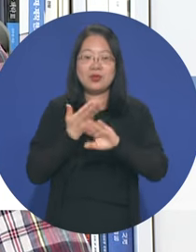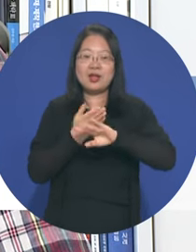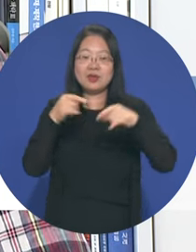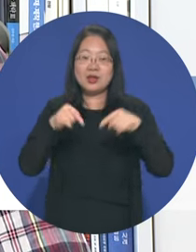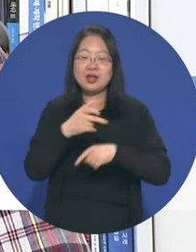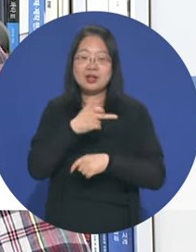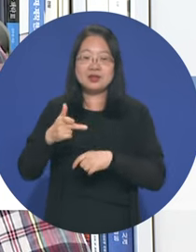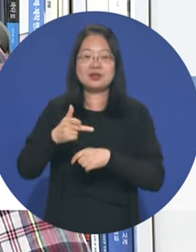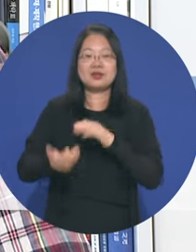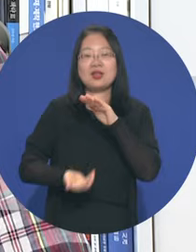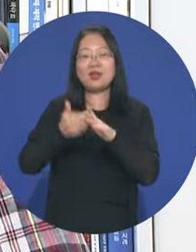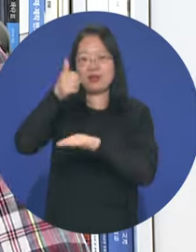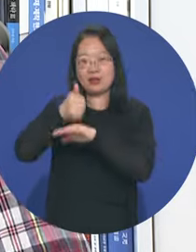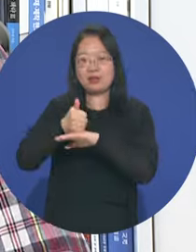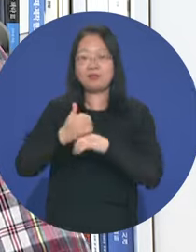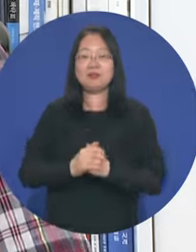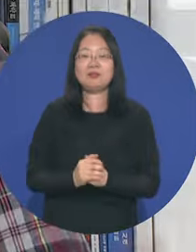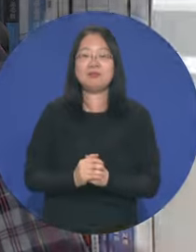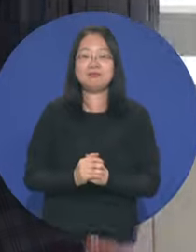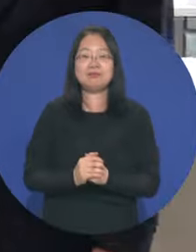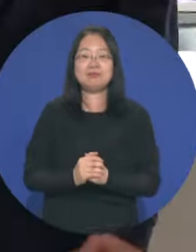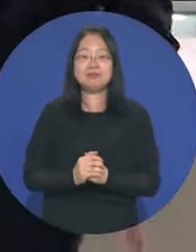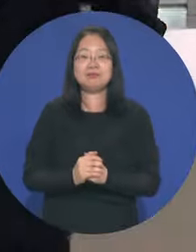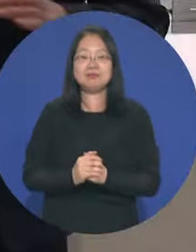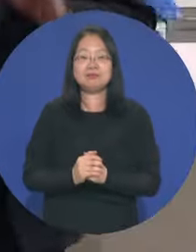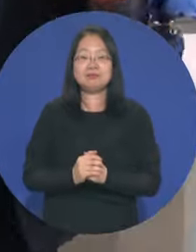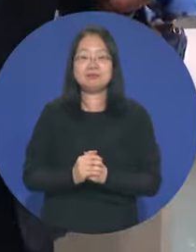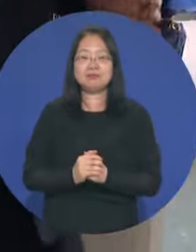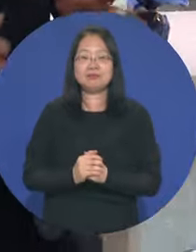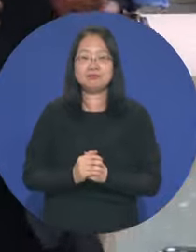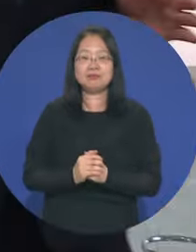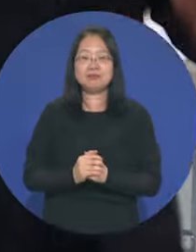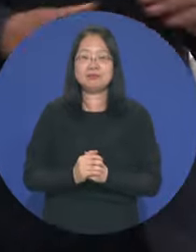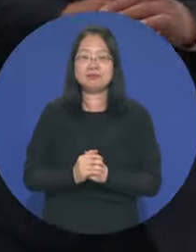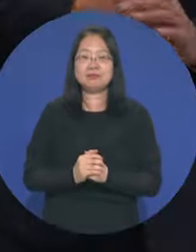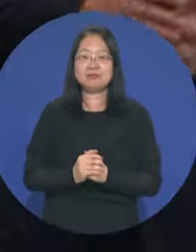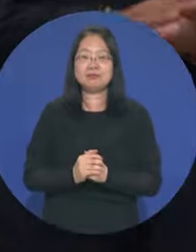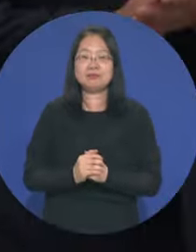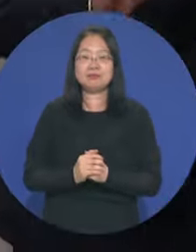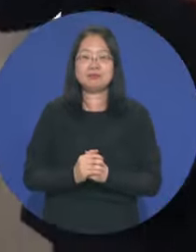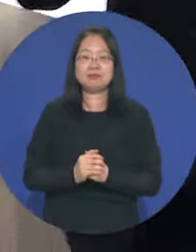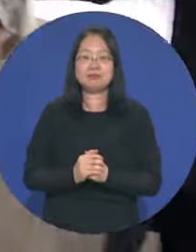공공 외교의 또 하나의 큰 성과라고 볼 수 있고. GTV 뉴스 이슬비입니다.